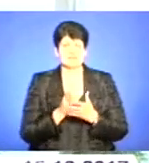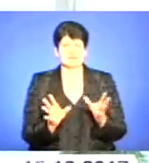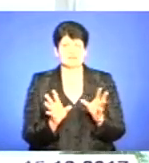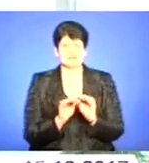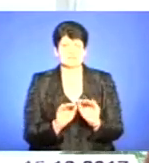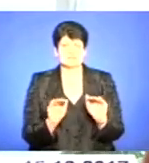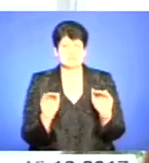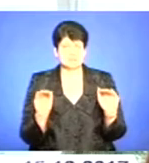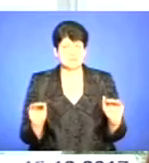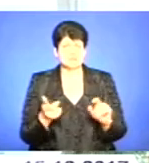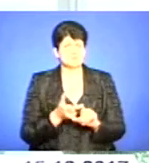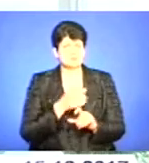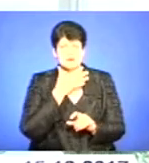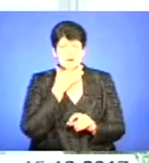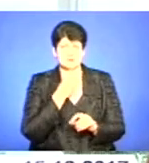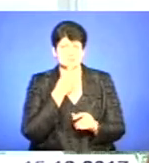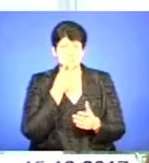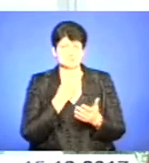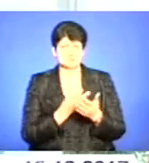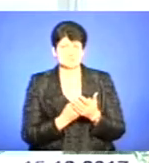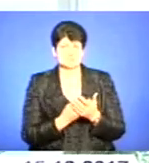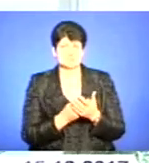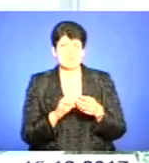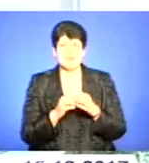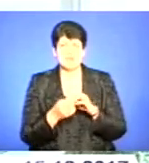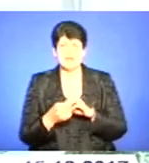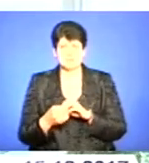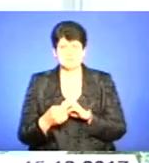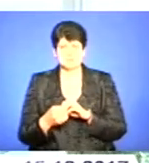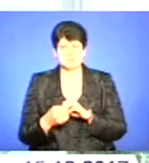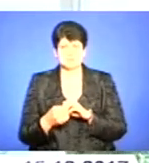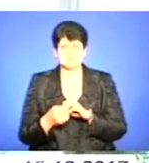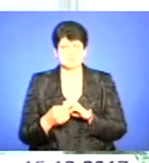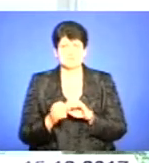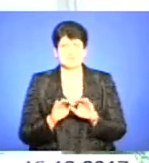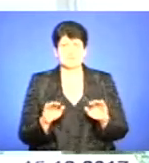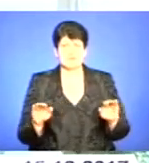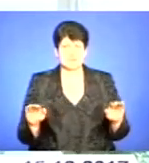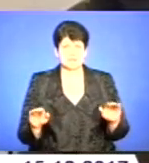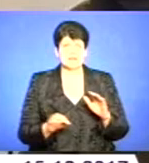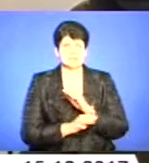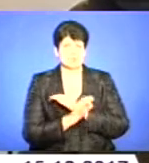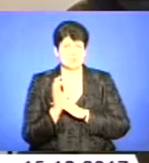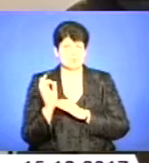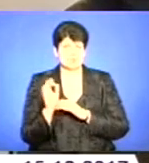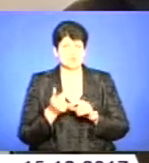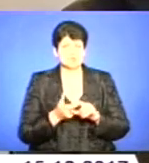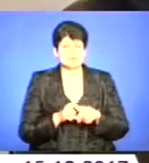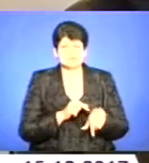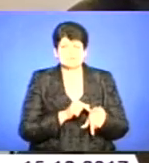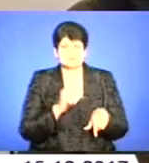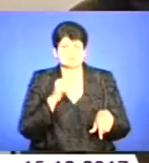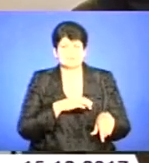і дуже гарно відкривають проблему дітей на Сході. Вони дуже чуттєві,